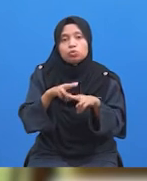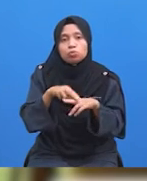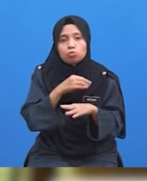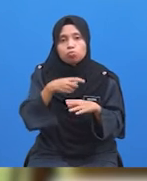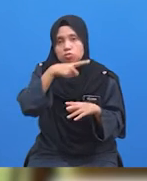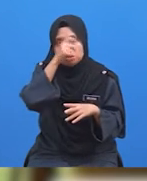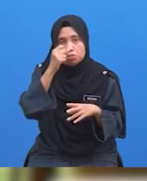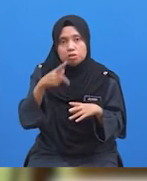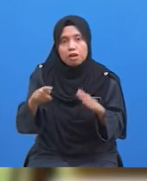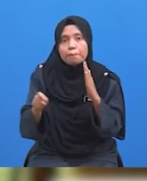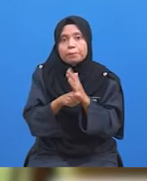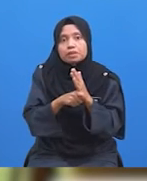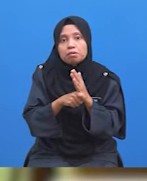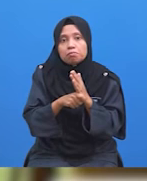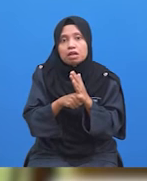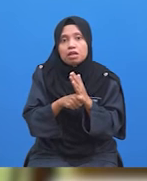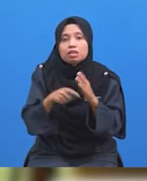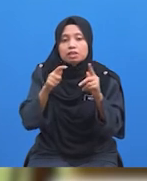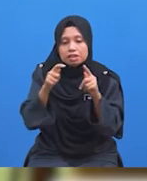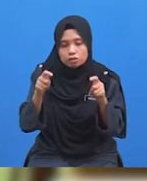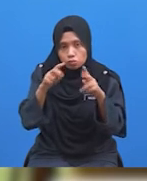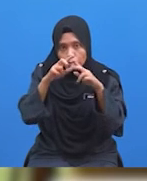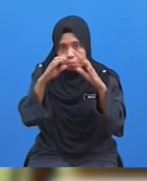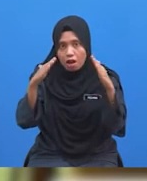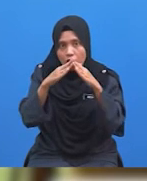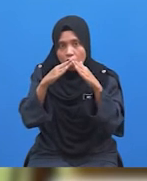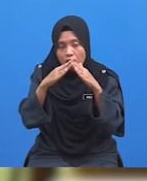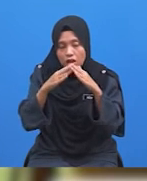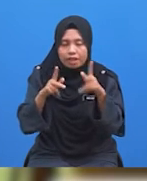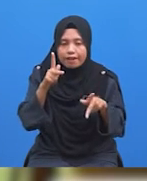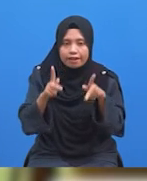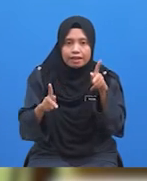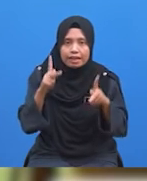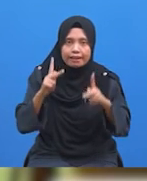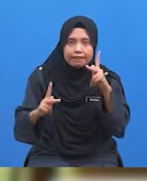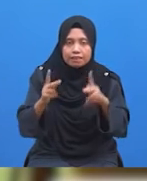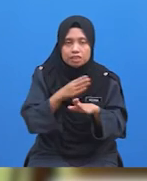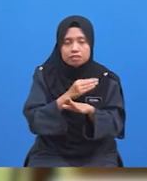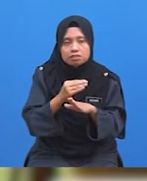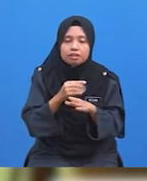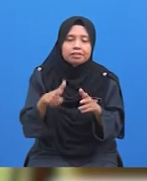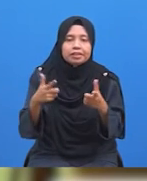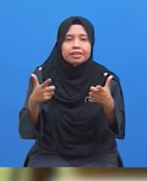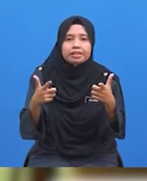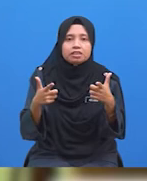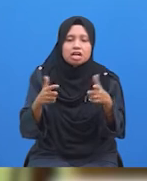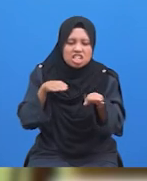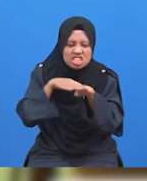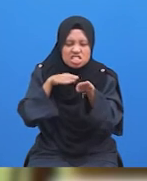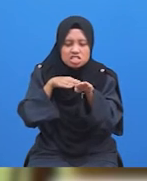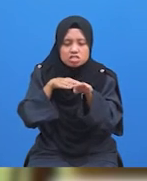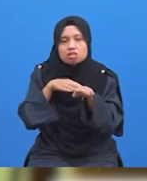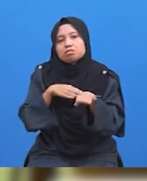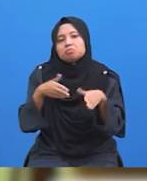menyebabkan pertambahan kediaman kendaraan dan jaringan pengangkutan kesesakan lalulintas